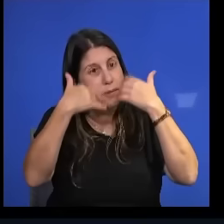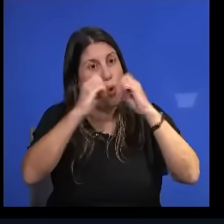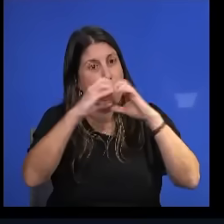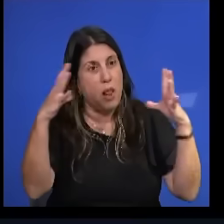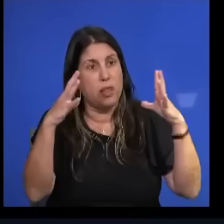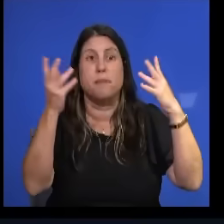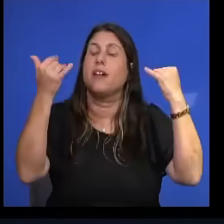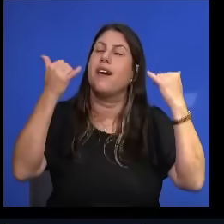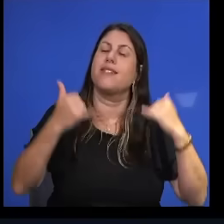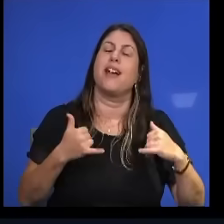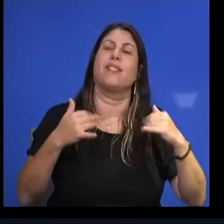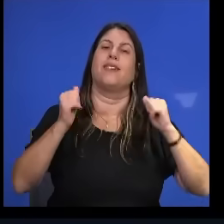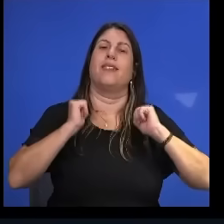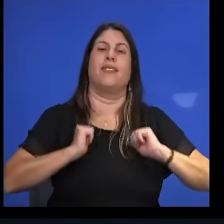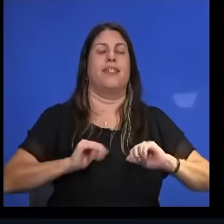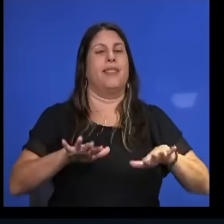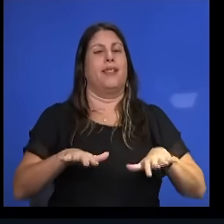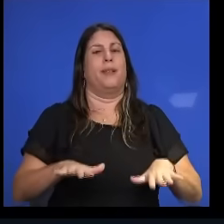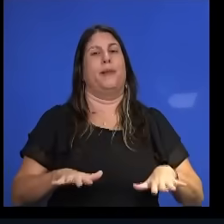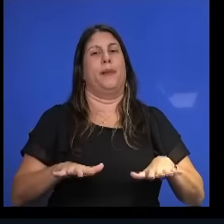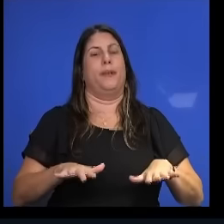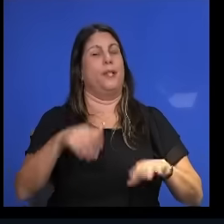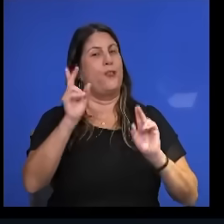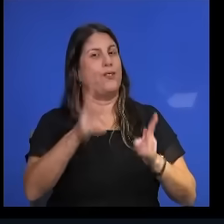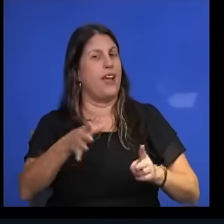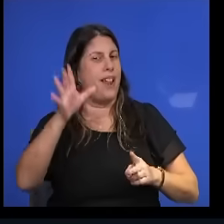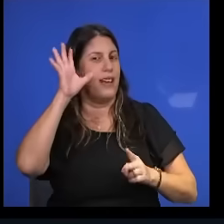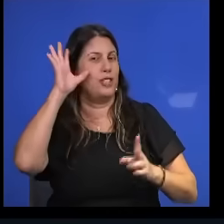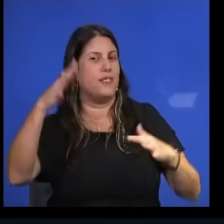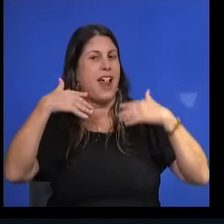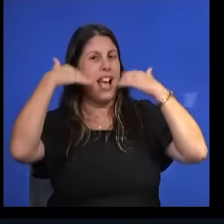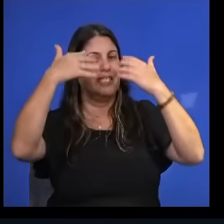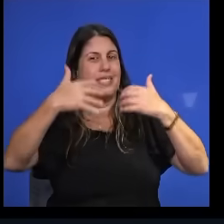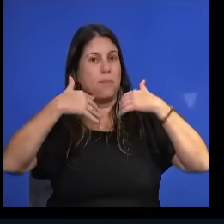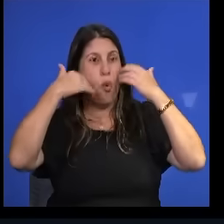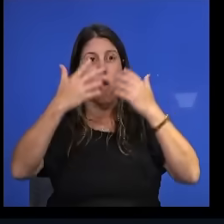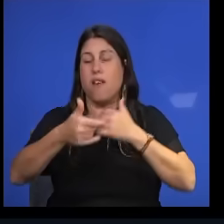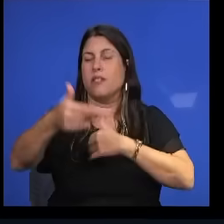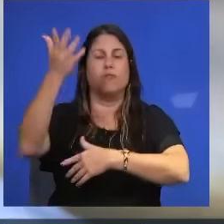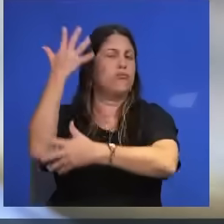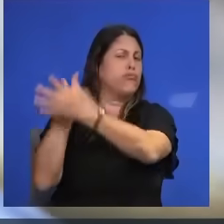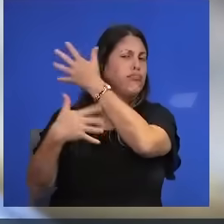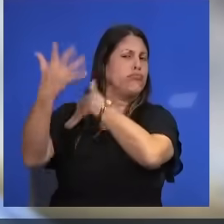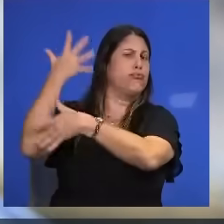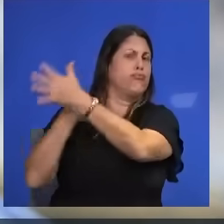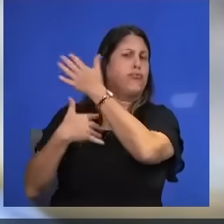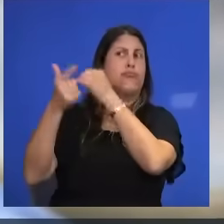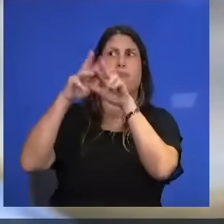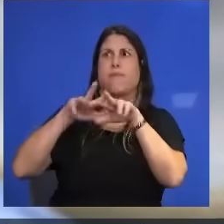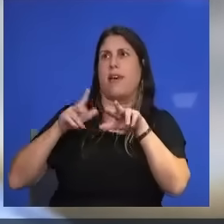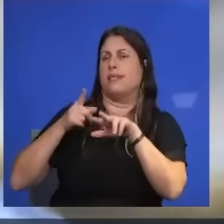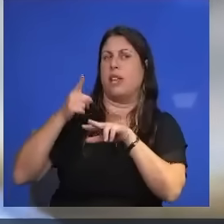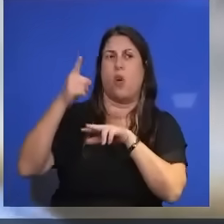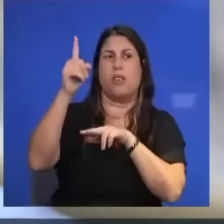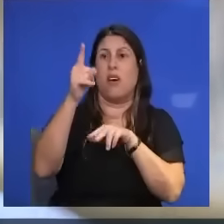לנו ונוכל להקשיב לסיפור. לפני הרבה הרבה שנים בארץ רחוקה יושבת איתי הנכדה שלי